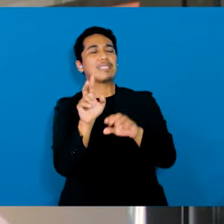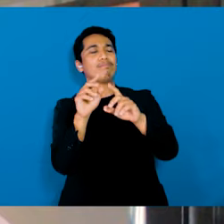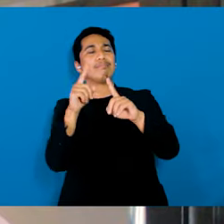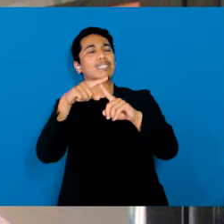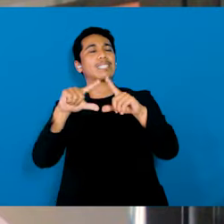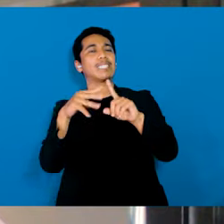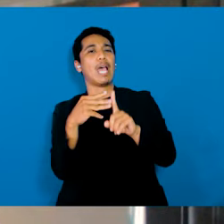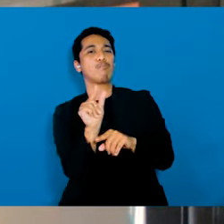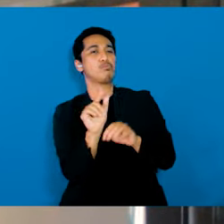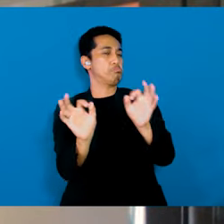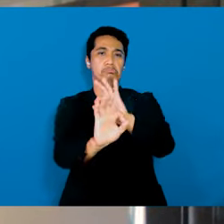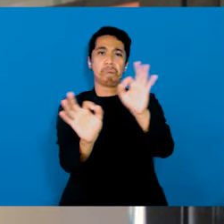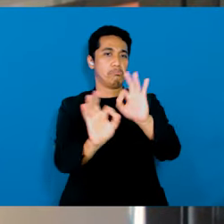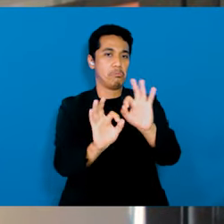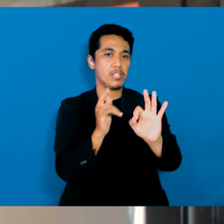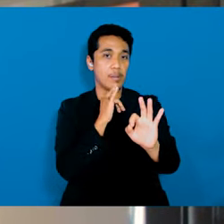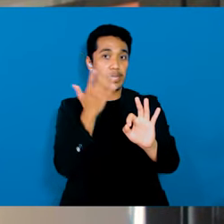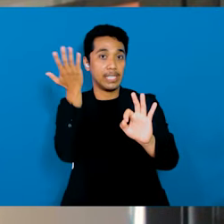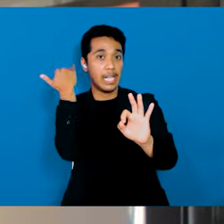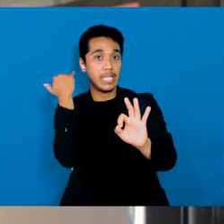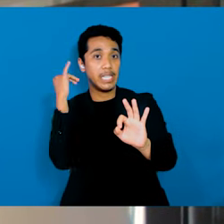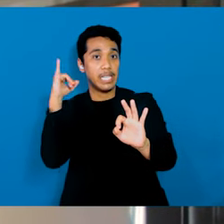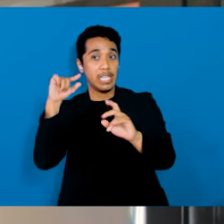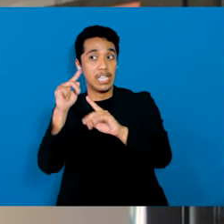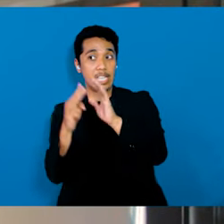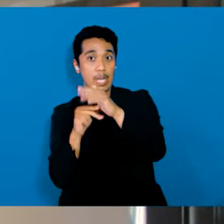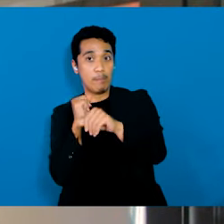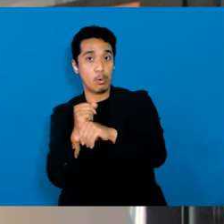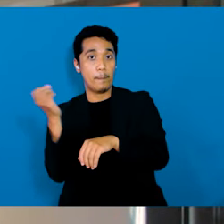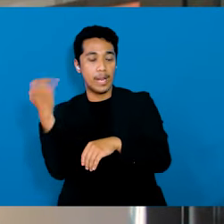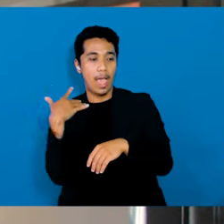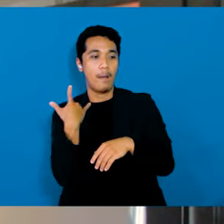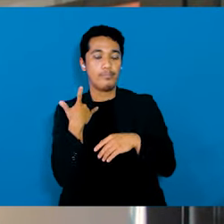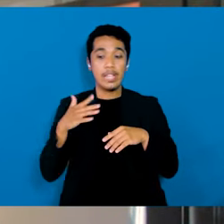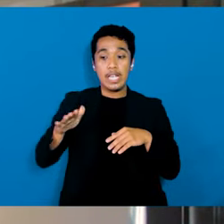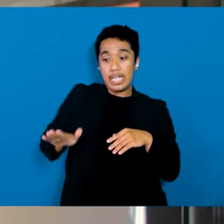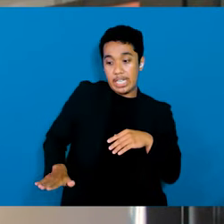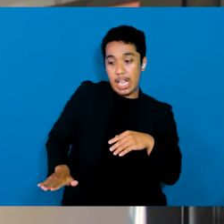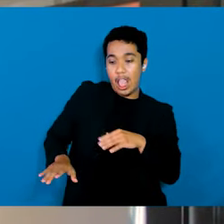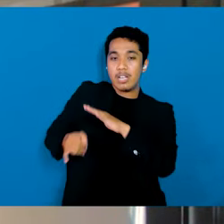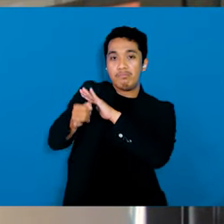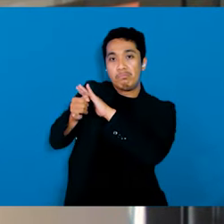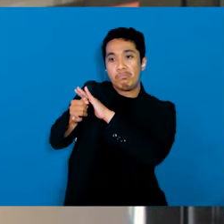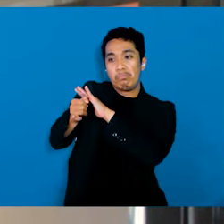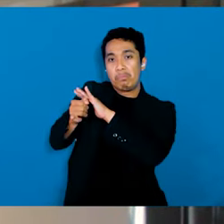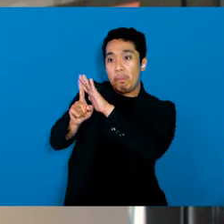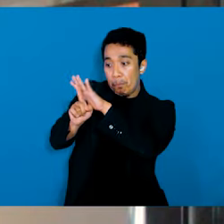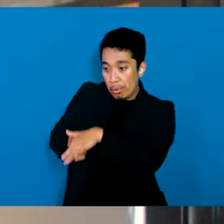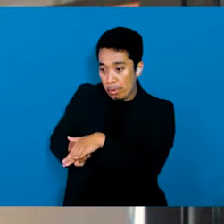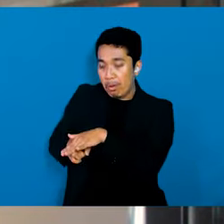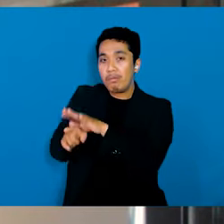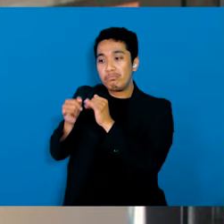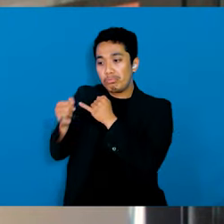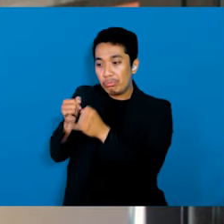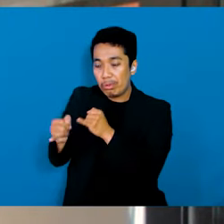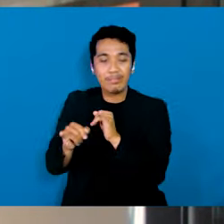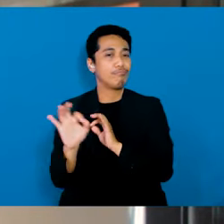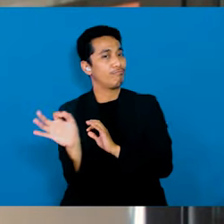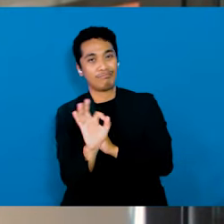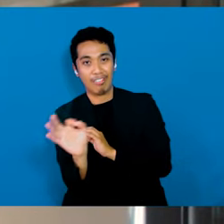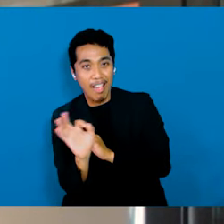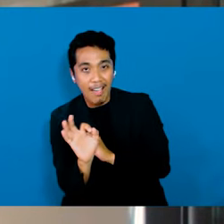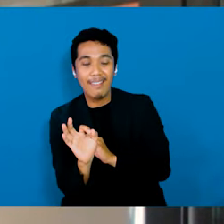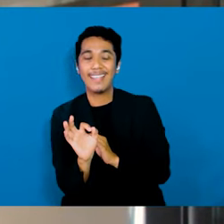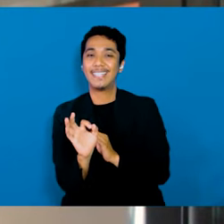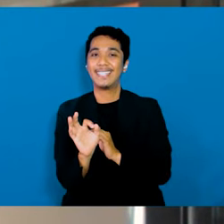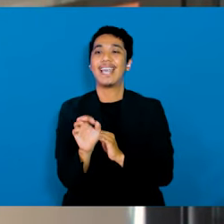Karena kita seperti mungkin tadi apa yang disampaikan Mbak Ipung, ternyata sejak kecil nggak ada lagi, nggak tidak mengalami